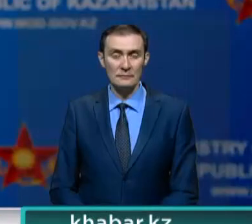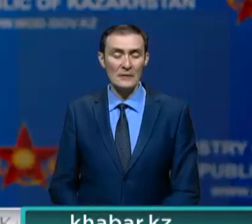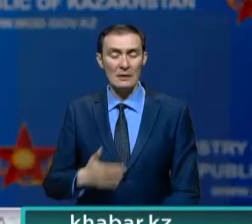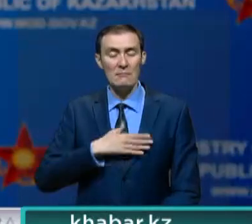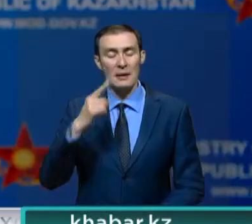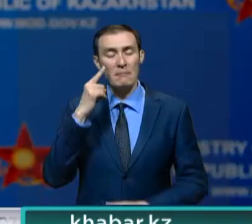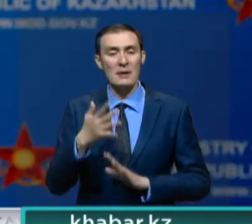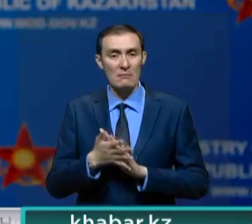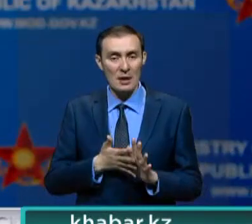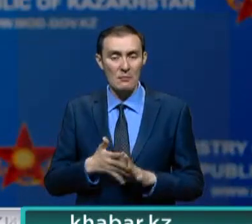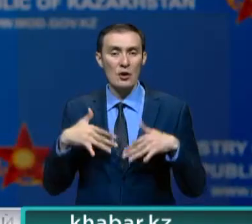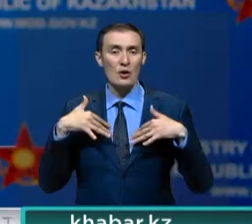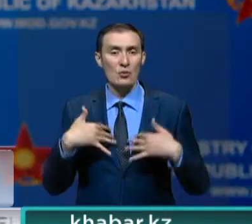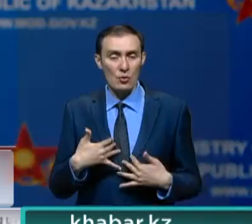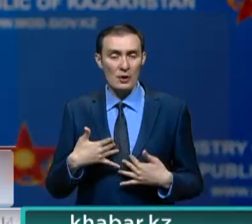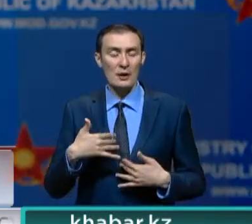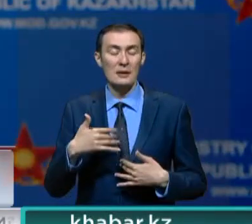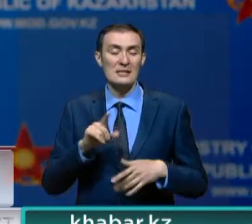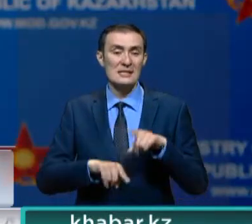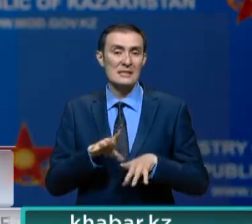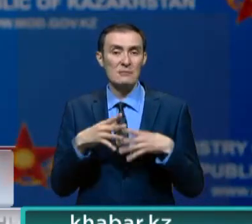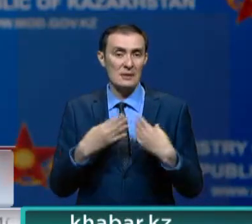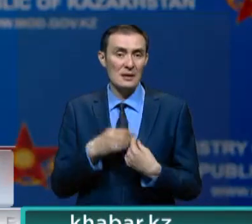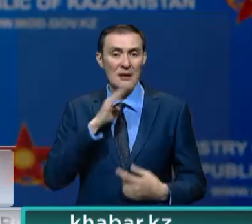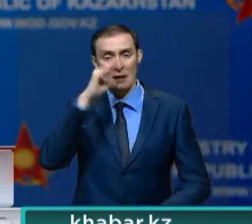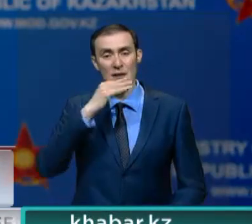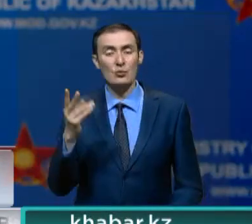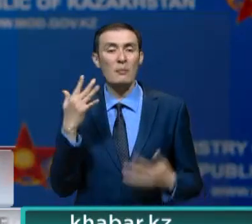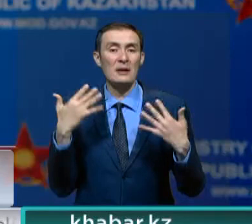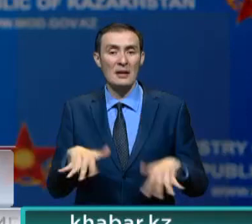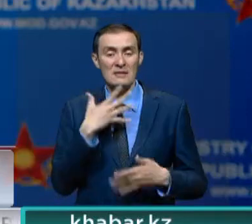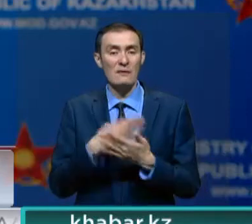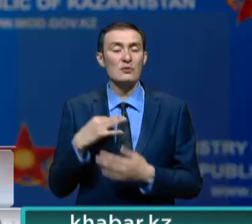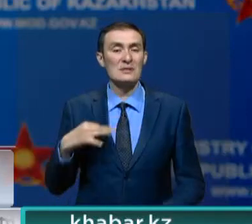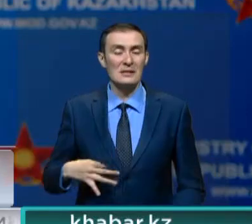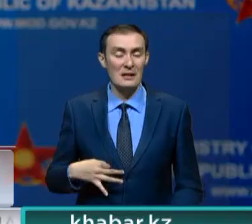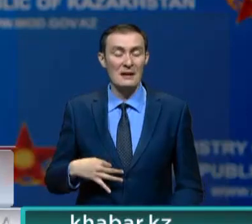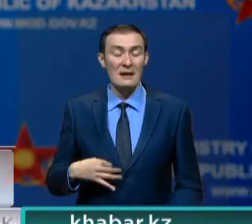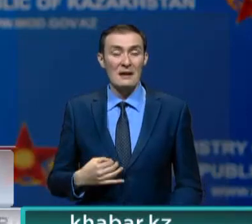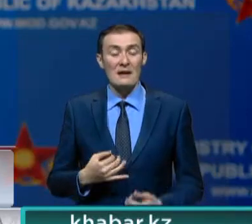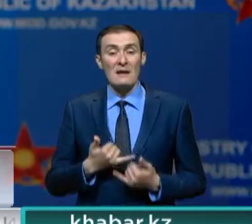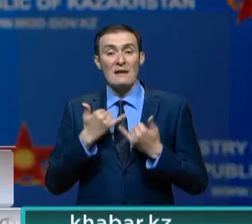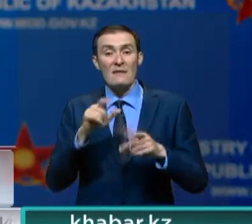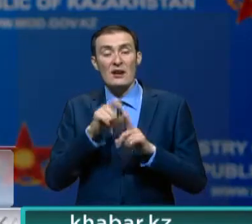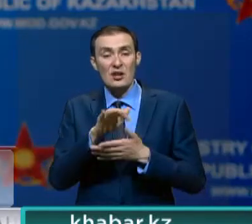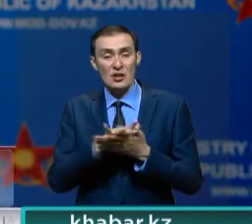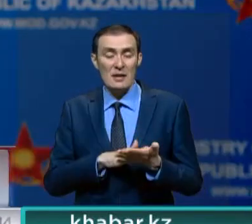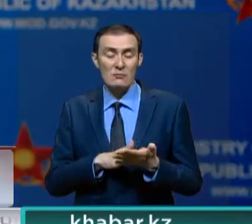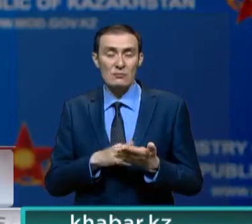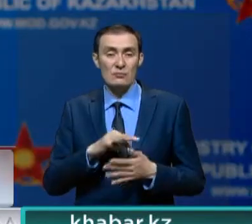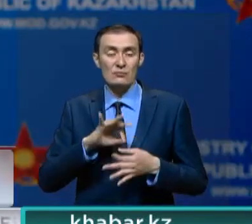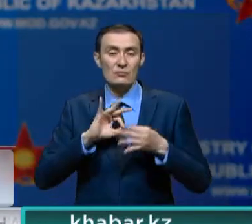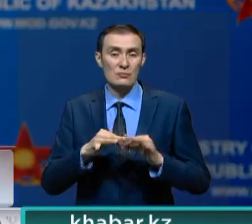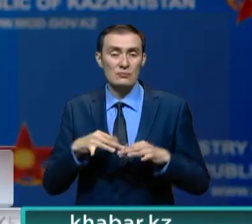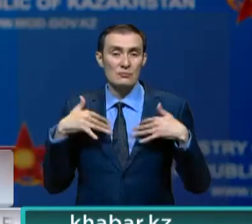понимаем горе родных и близких, в первую очередь родителей, потерявших сына, и выражаем глубокое сочувствие.